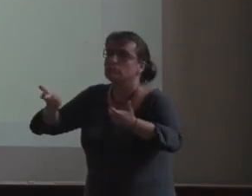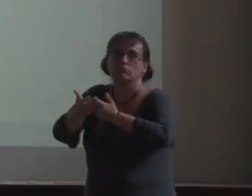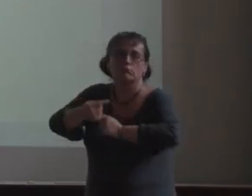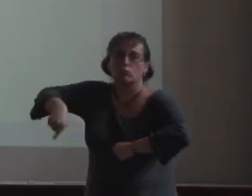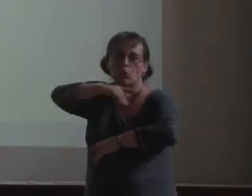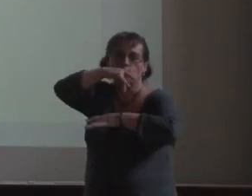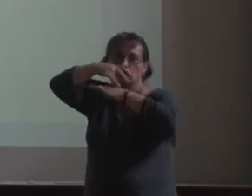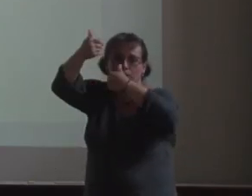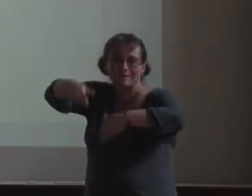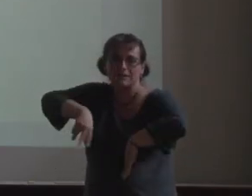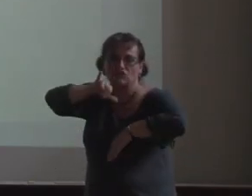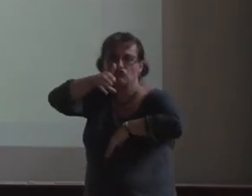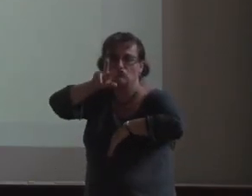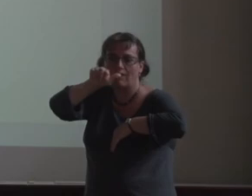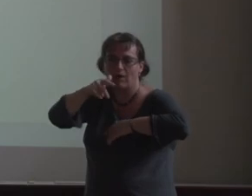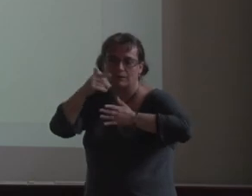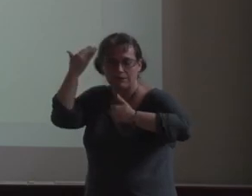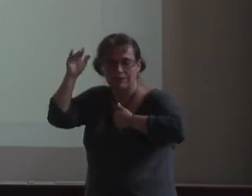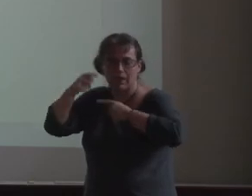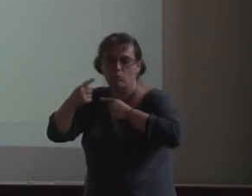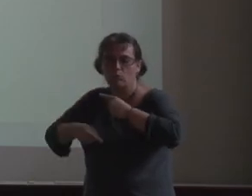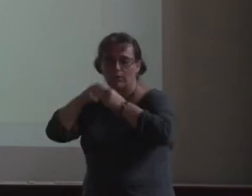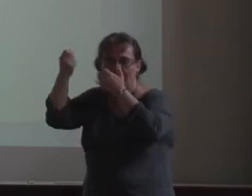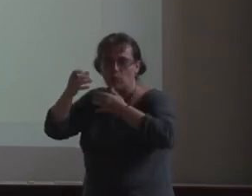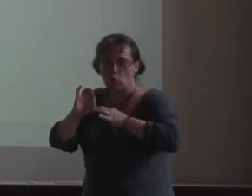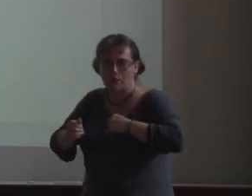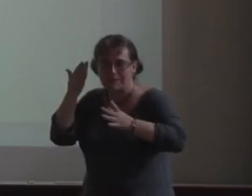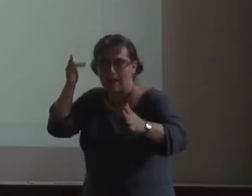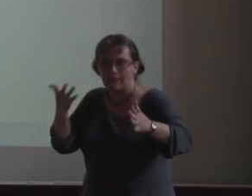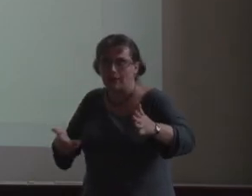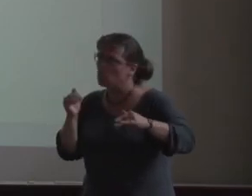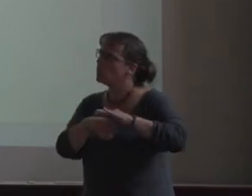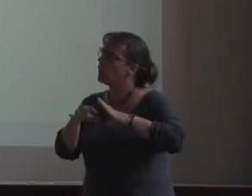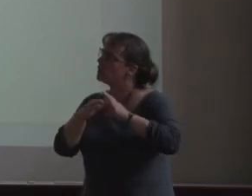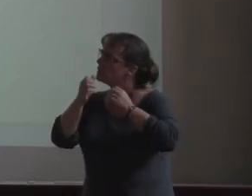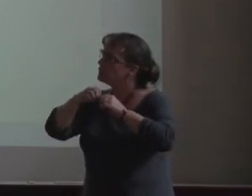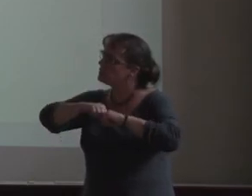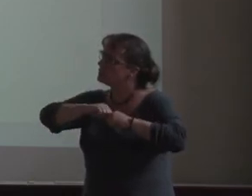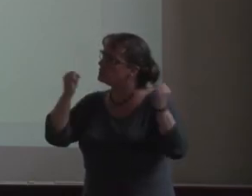jour ou l'autre du JavaScript. Donc, il y a une boucle événementielle, mais personne ne sait vraiment ce qui se passe.